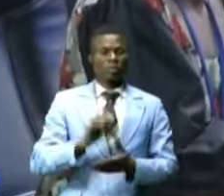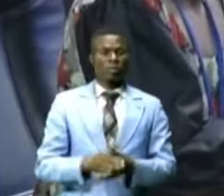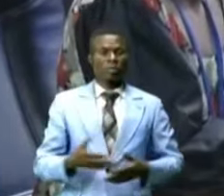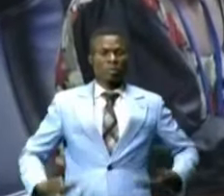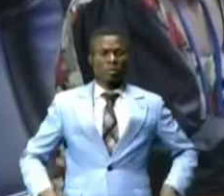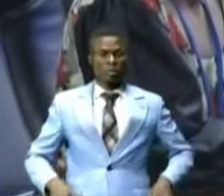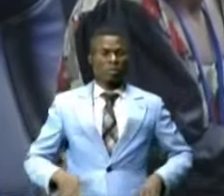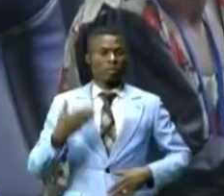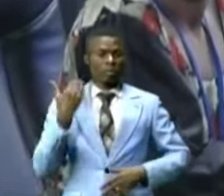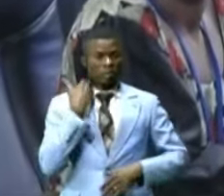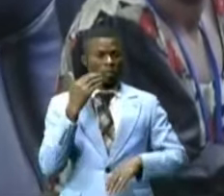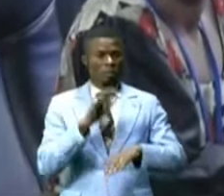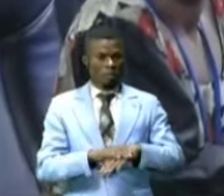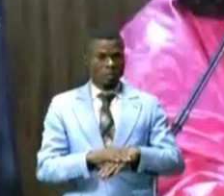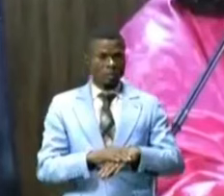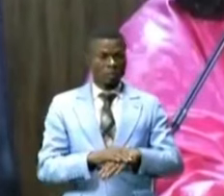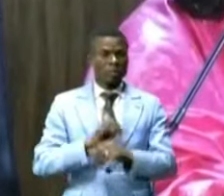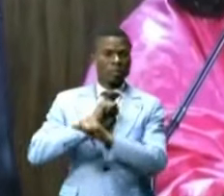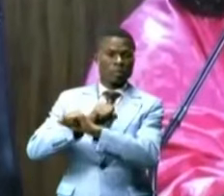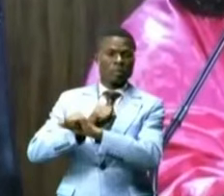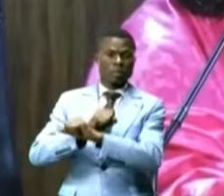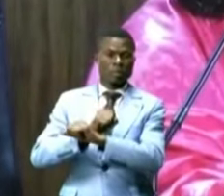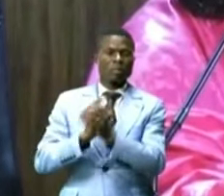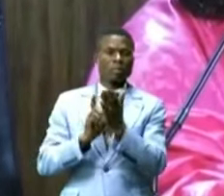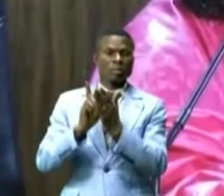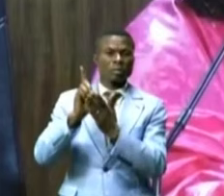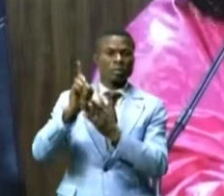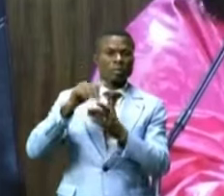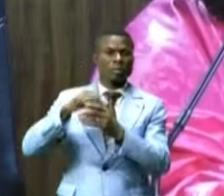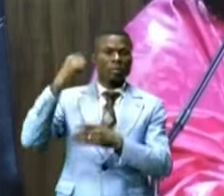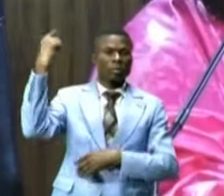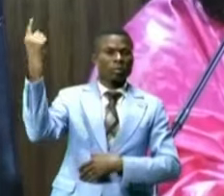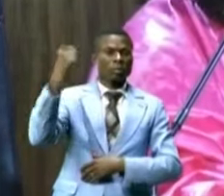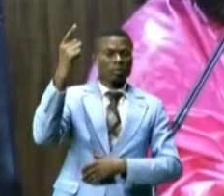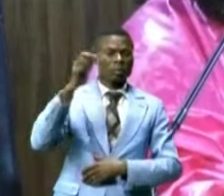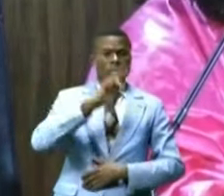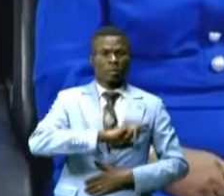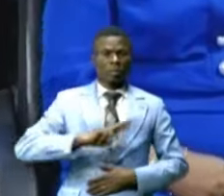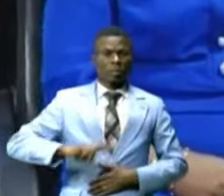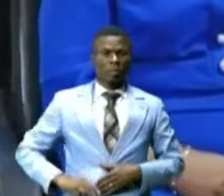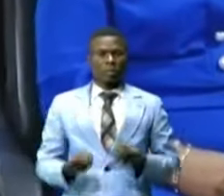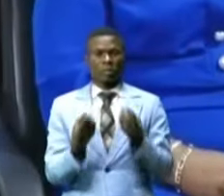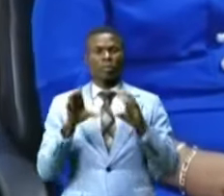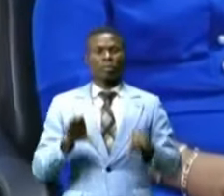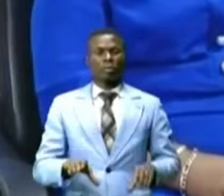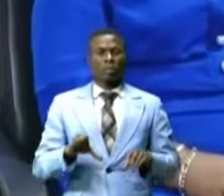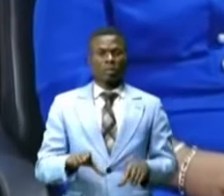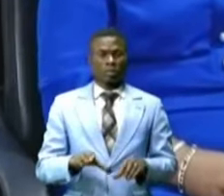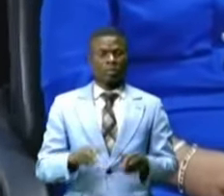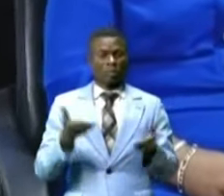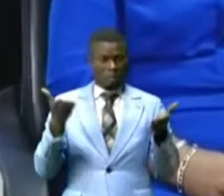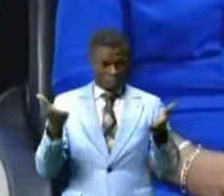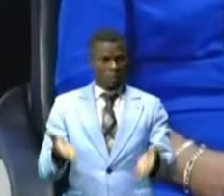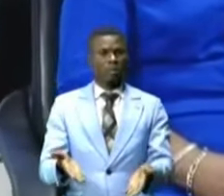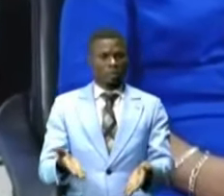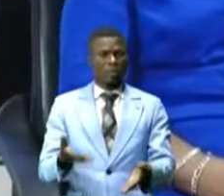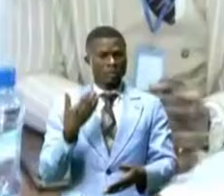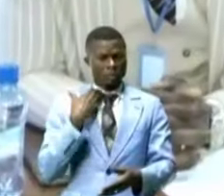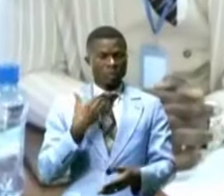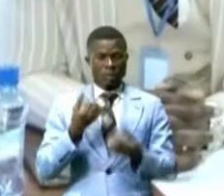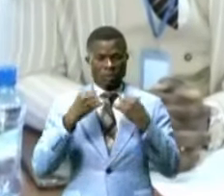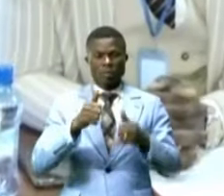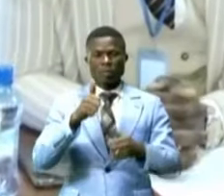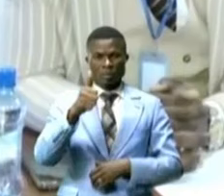épidémie dont la prévalence monte en flèche dans le monde et la République démocratique du Congo n'est pas épargnée. Bonne